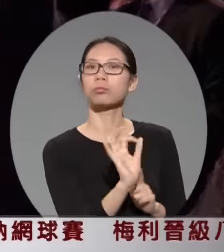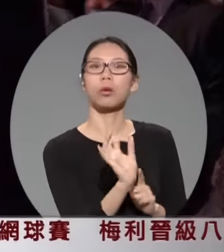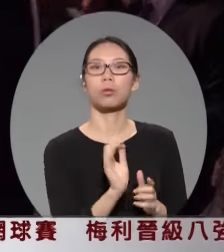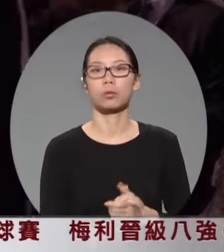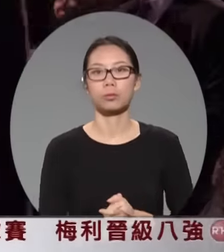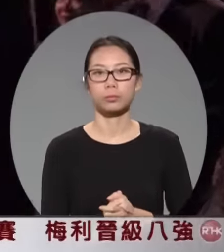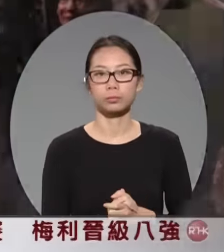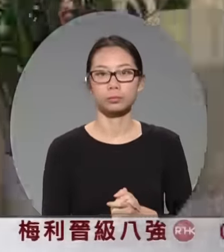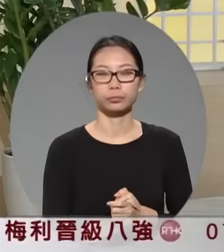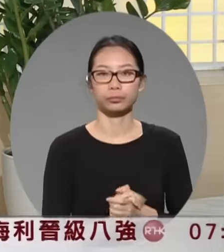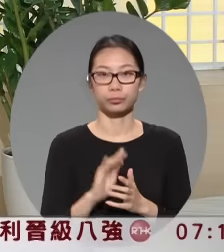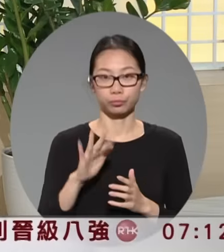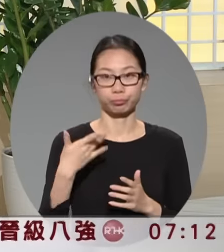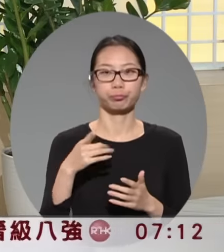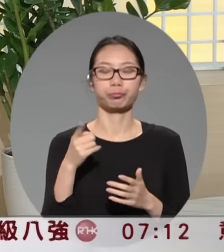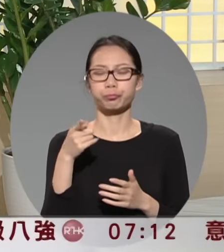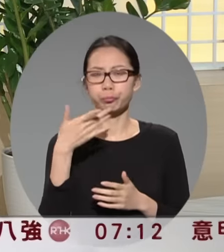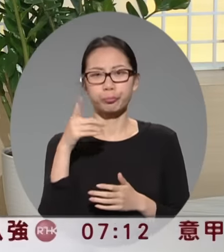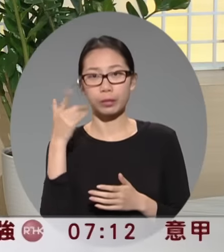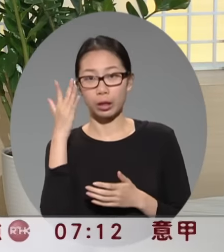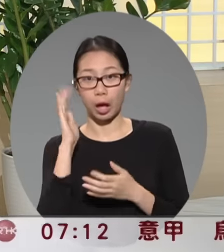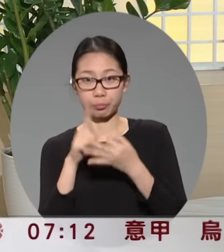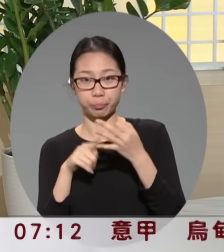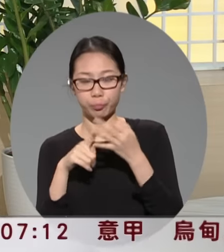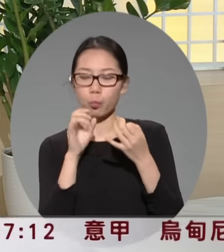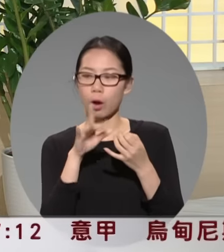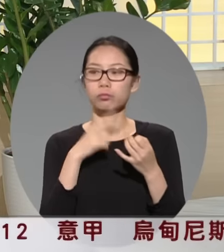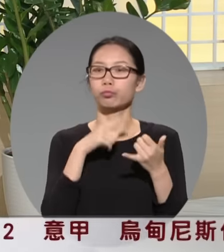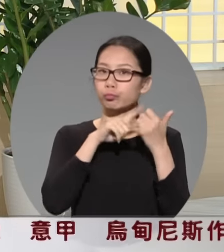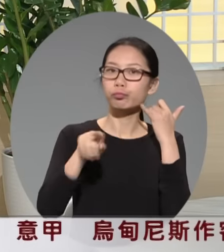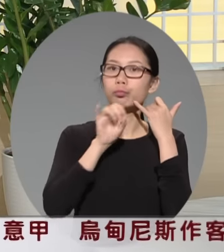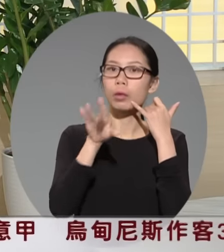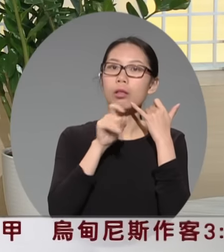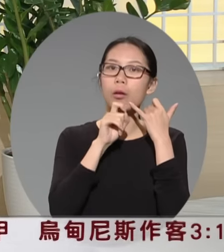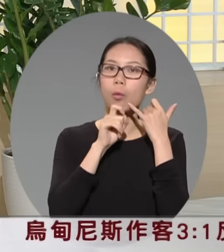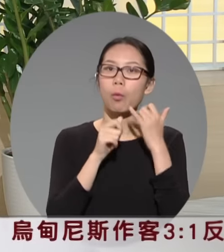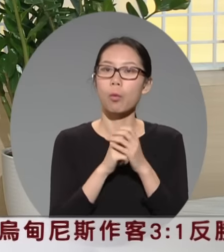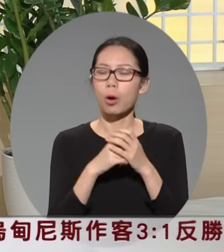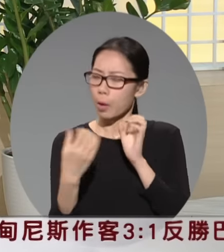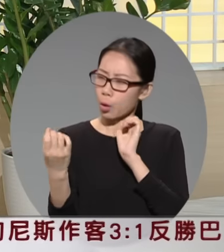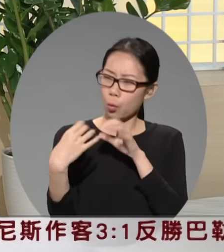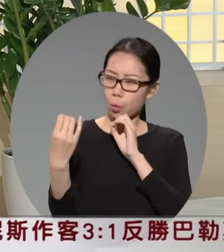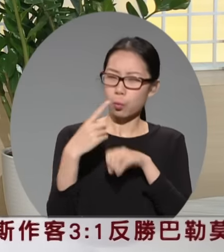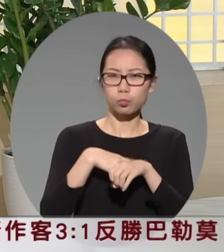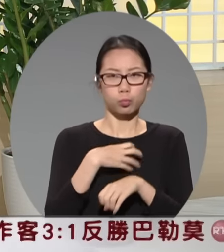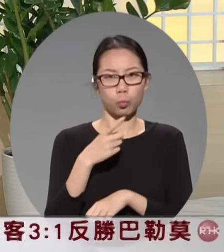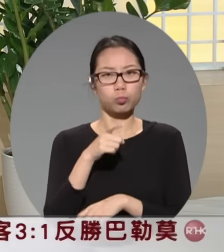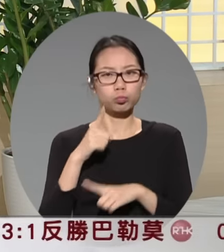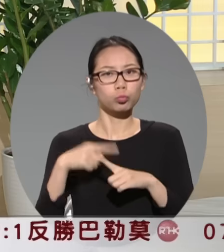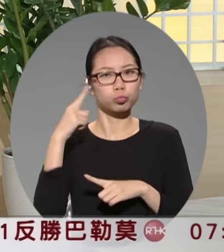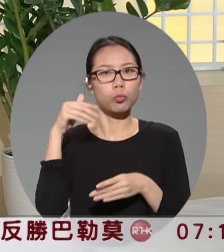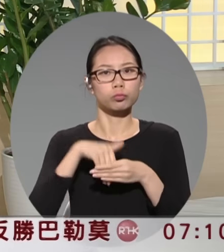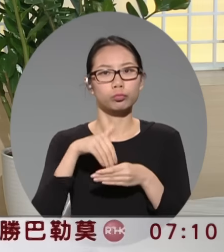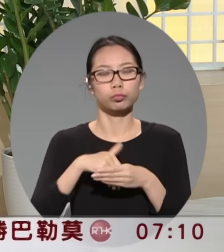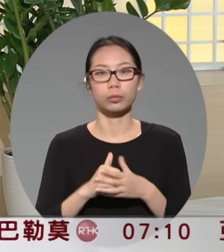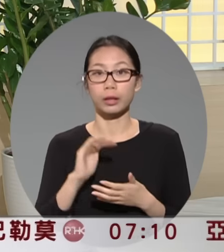黨榮譽主席田北俊就透露啊，佢打個電話問過曾俊華。言談間咧，覺得佢咧都好似有意參選咁樣。不